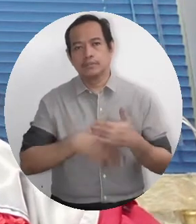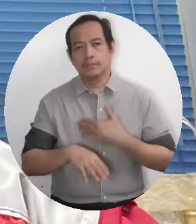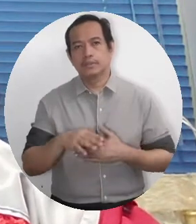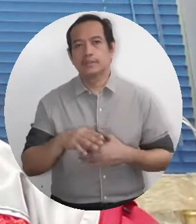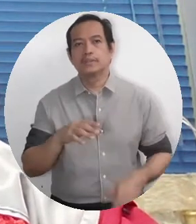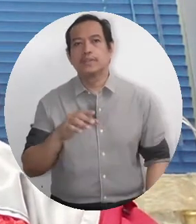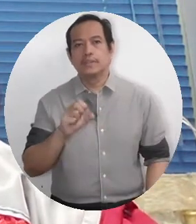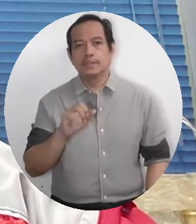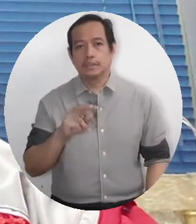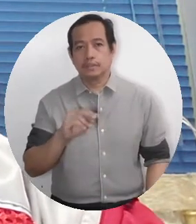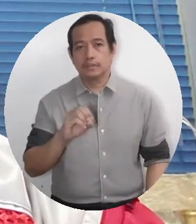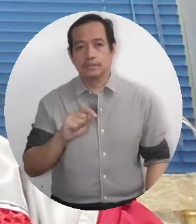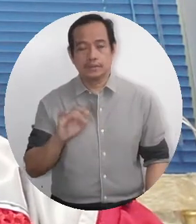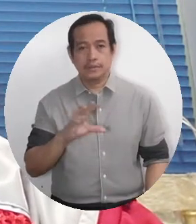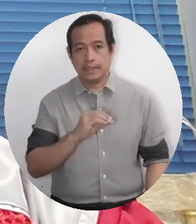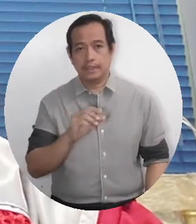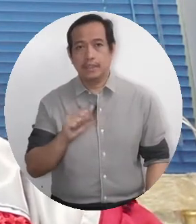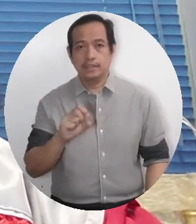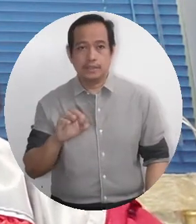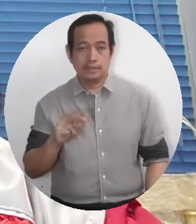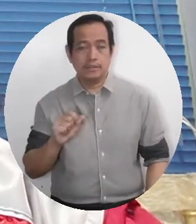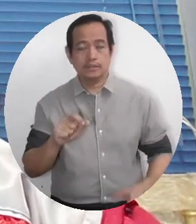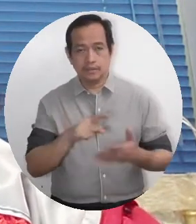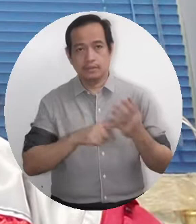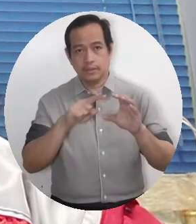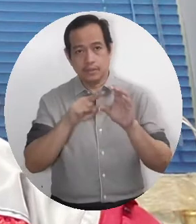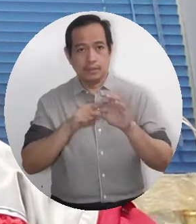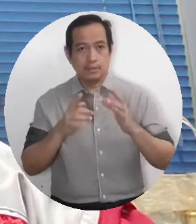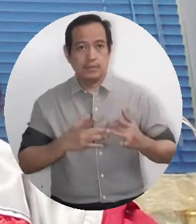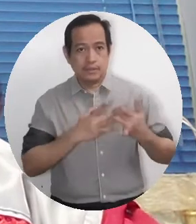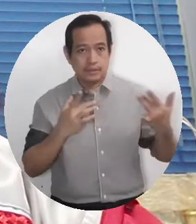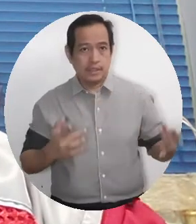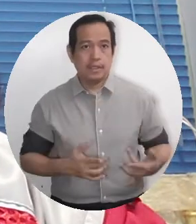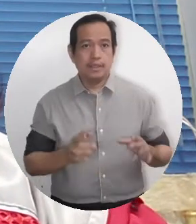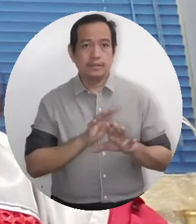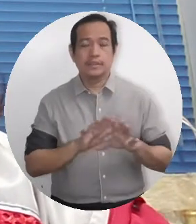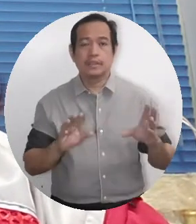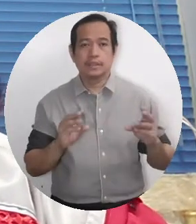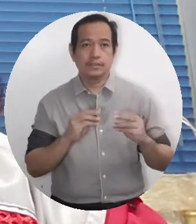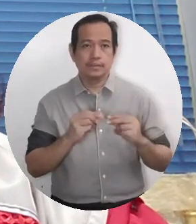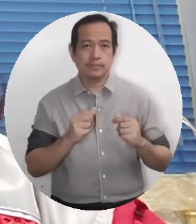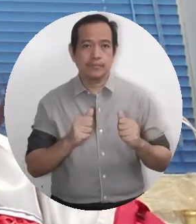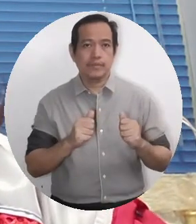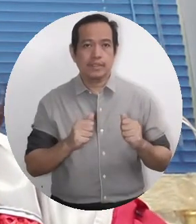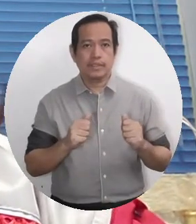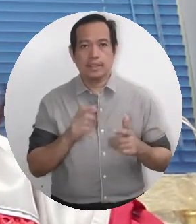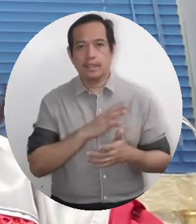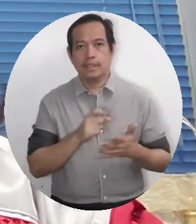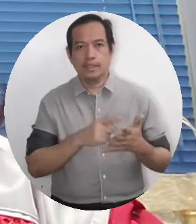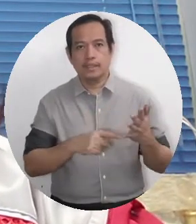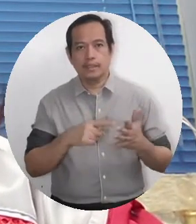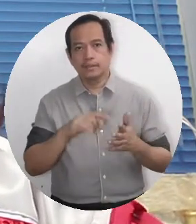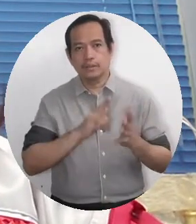disease. You have the cyanotic and acyanotic. So yan po yung mga butas sa puso na hindi nangingitim at yung isa